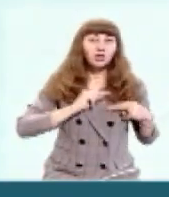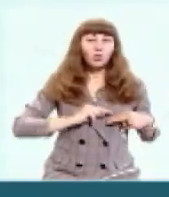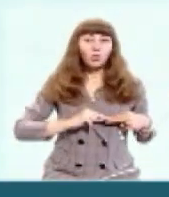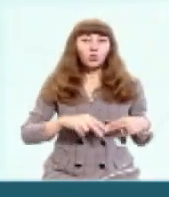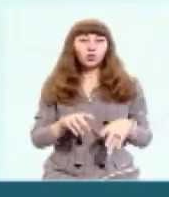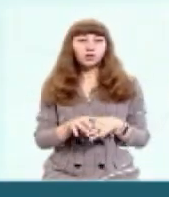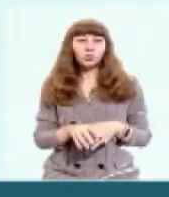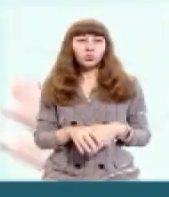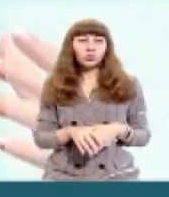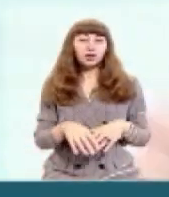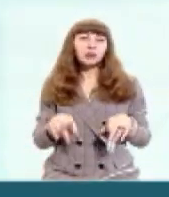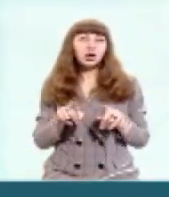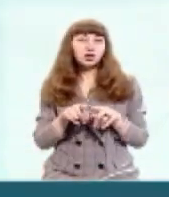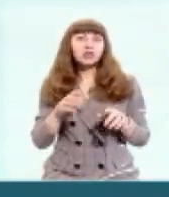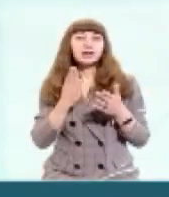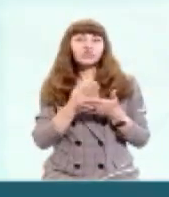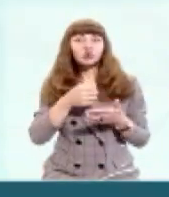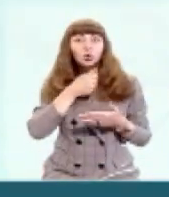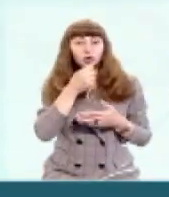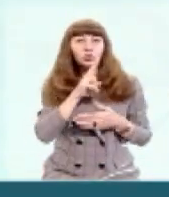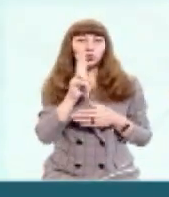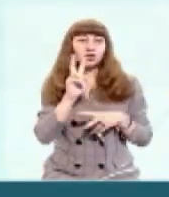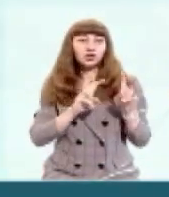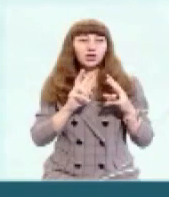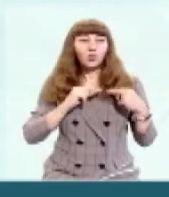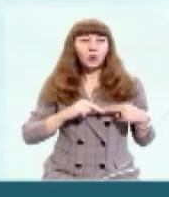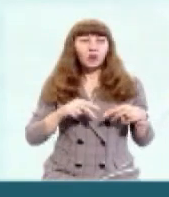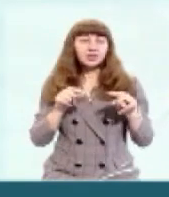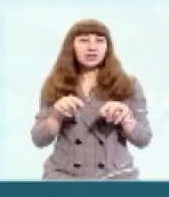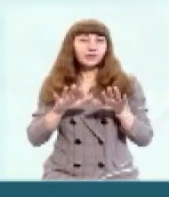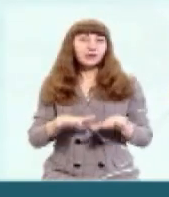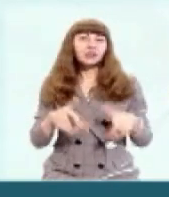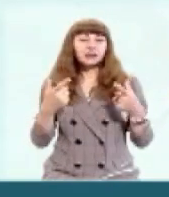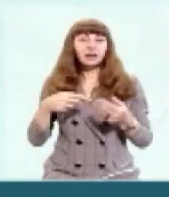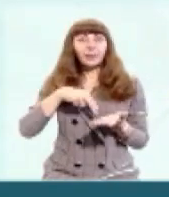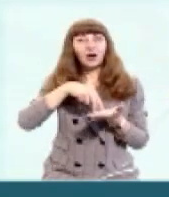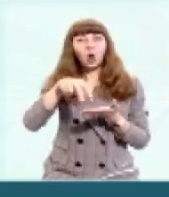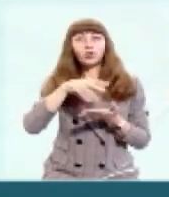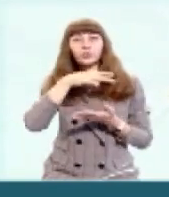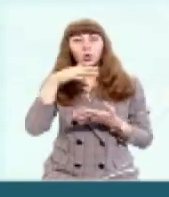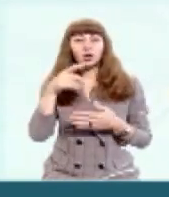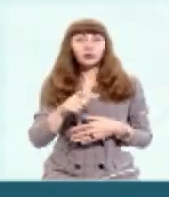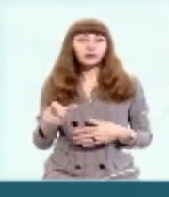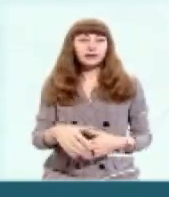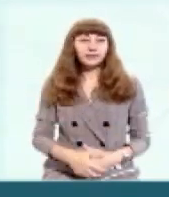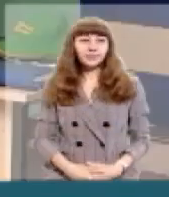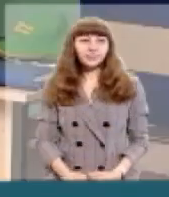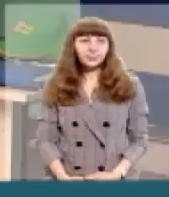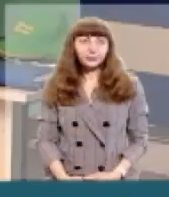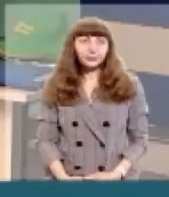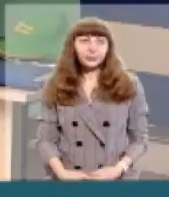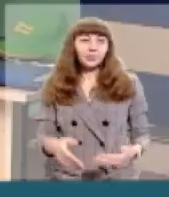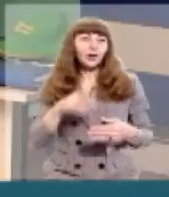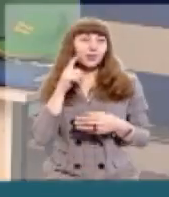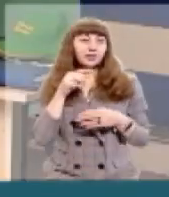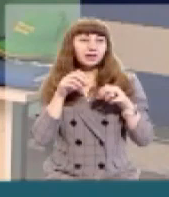только молодежь, у нас и взрослые люди ищут работу. А здесь вот то самое место, где хорошая проходимость.